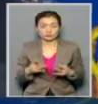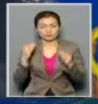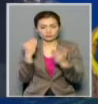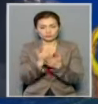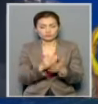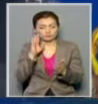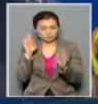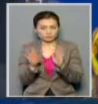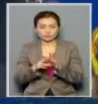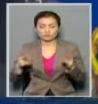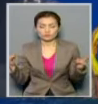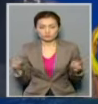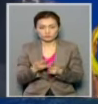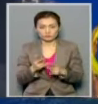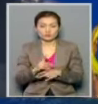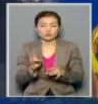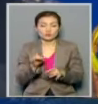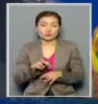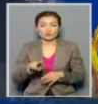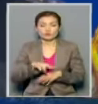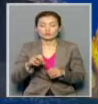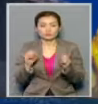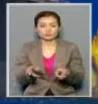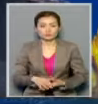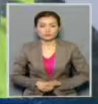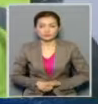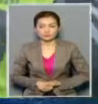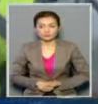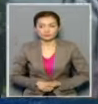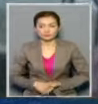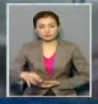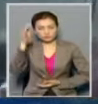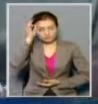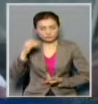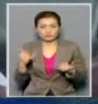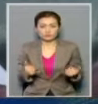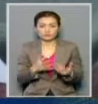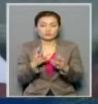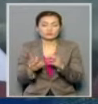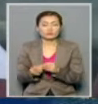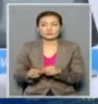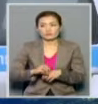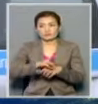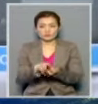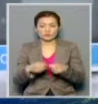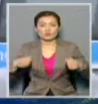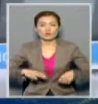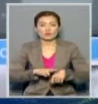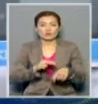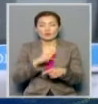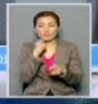правила дорожного движения с учетом скользкости дорожного полотна. Напомним, в настоящее время в целях обеспечения